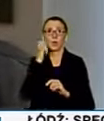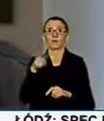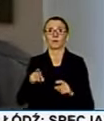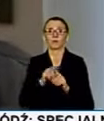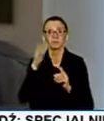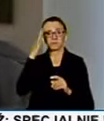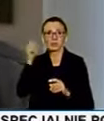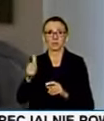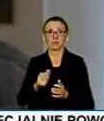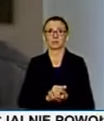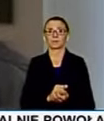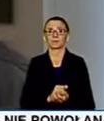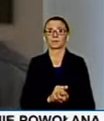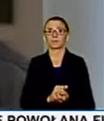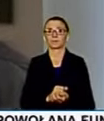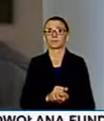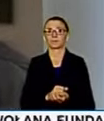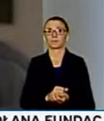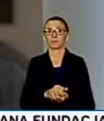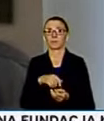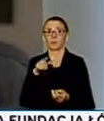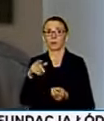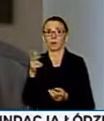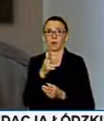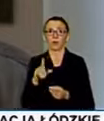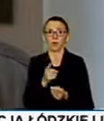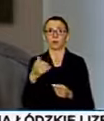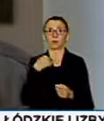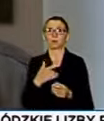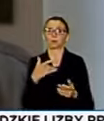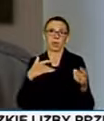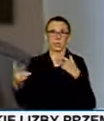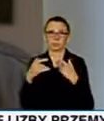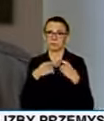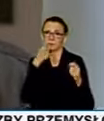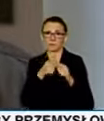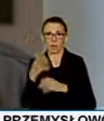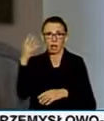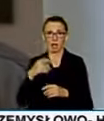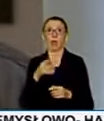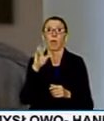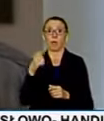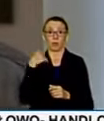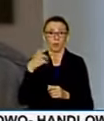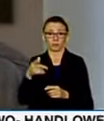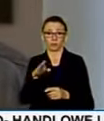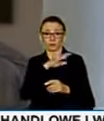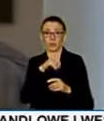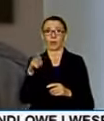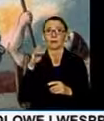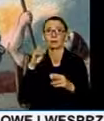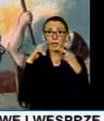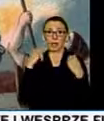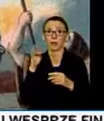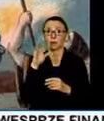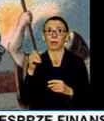wielki mistrz Jacques de Moulin, giną w męczarniach, giną na stosie. Ale zanim zginął wielki mistrz z zakonu